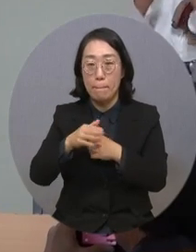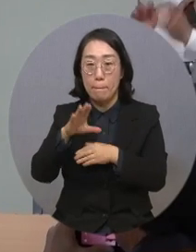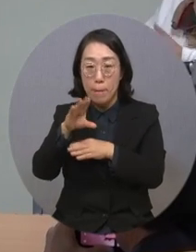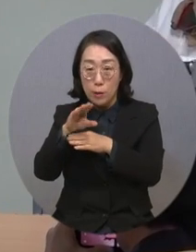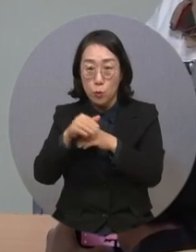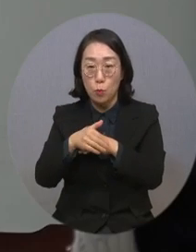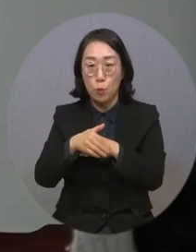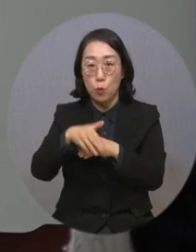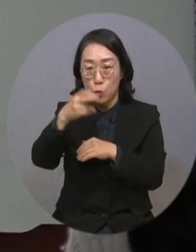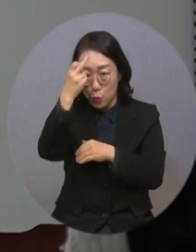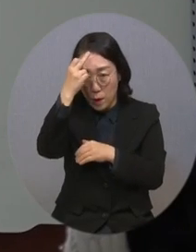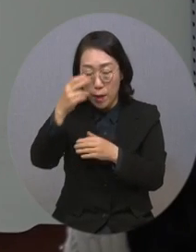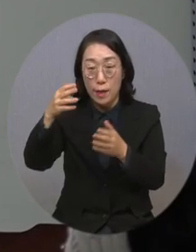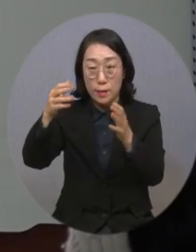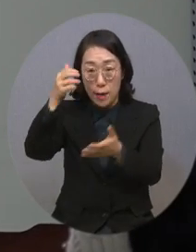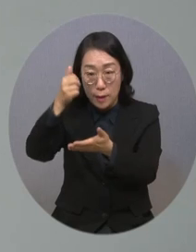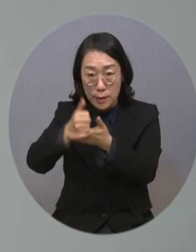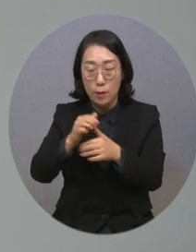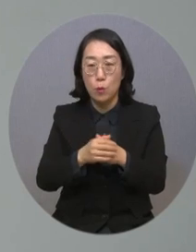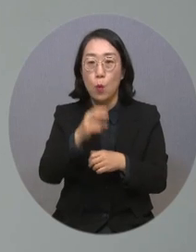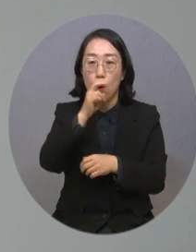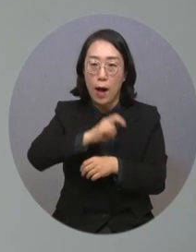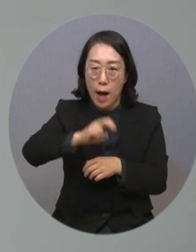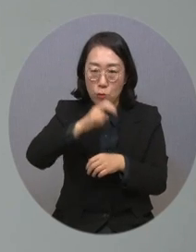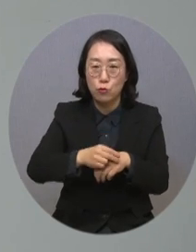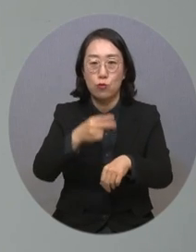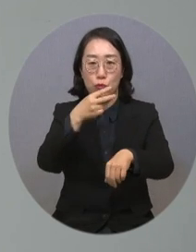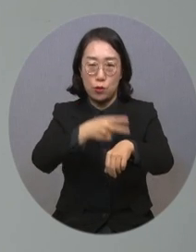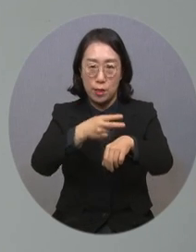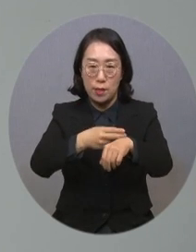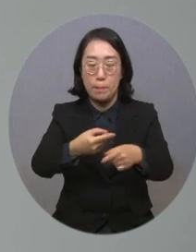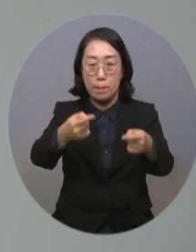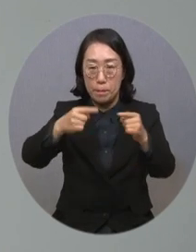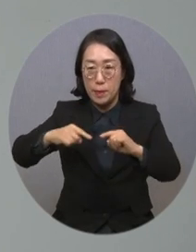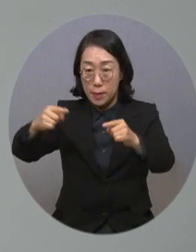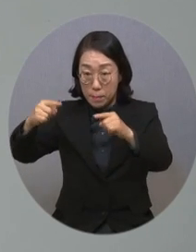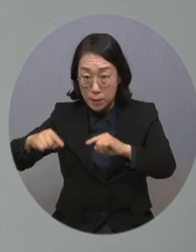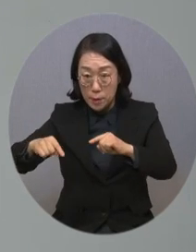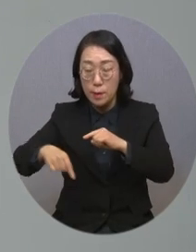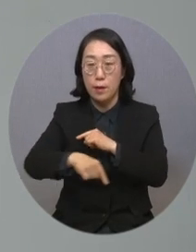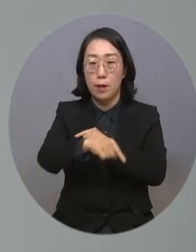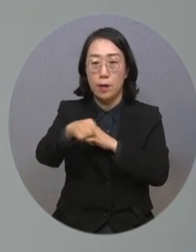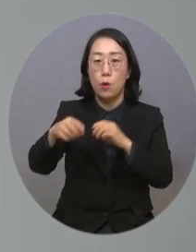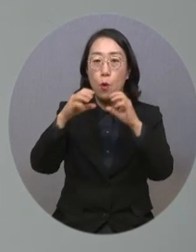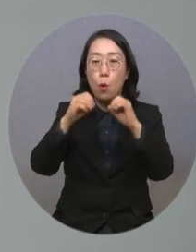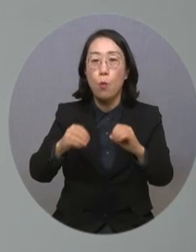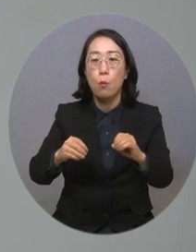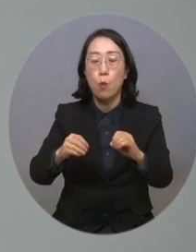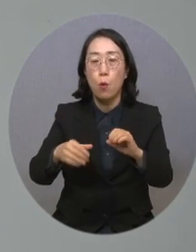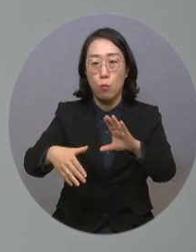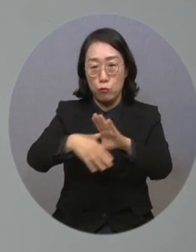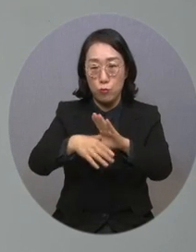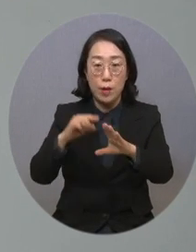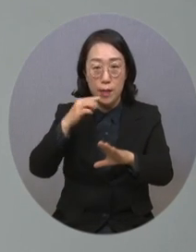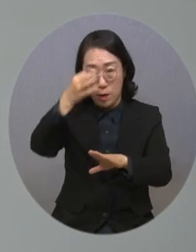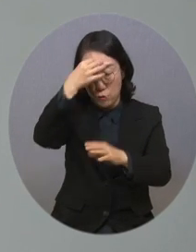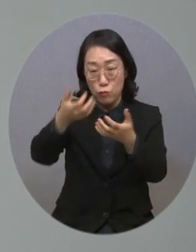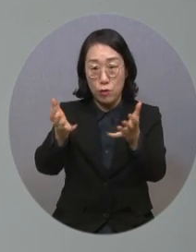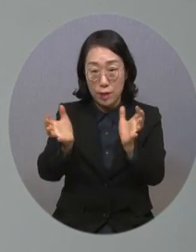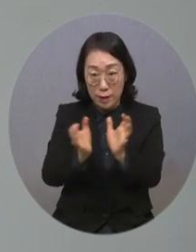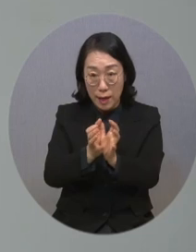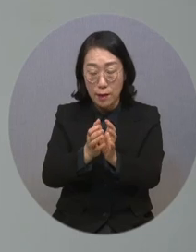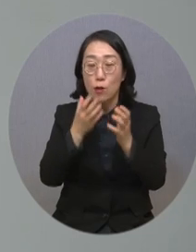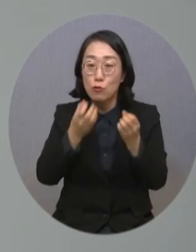황희덕 단장, 박미연 가수, 유재흥 청운대학교 교수가 참석해 홍보문화예술단 창립에 축하와